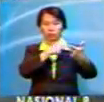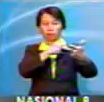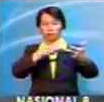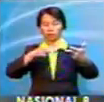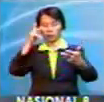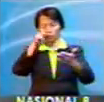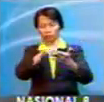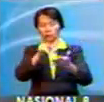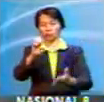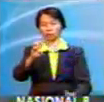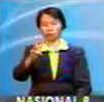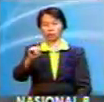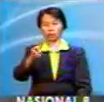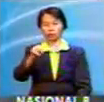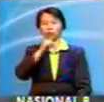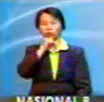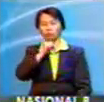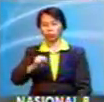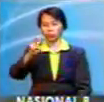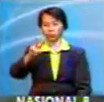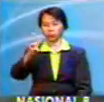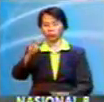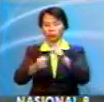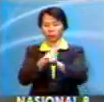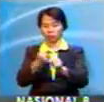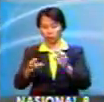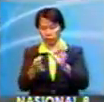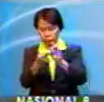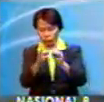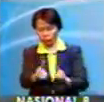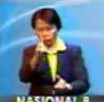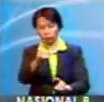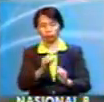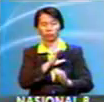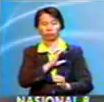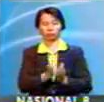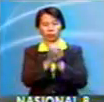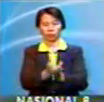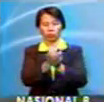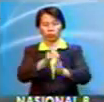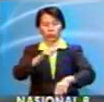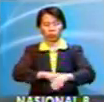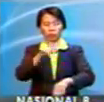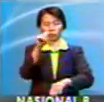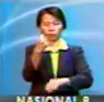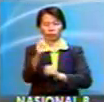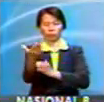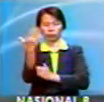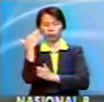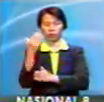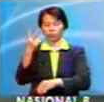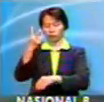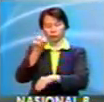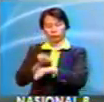Indonesia dikenali sebagai Ewan, 26 tahun, ditemui pasukan polis marin pukul 10 pagi, kira-kira 2 Batu